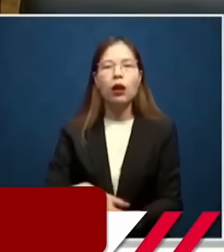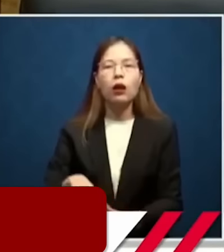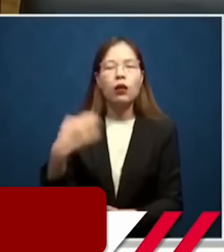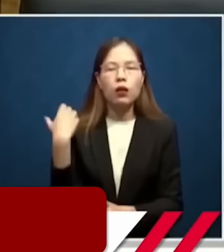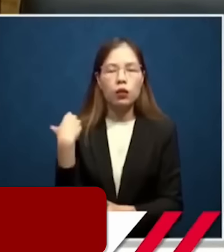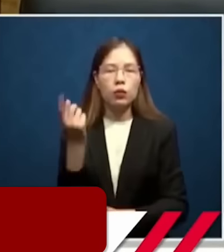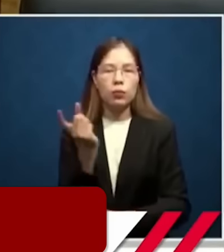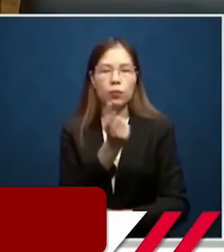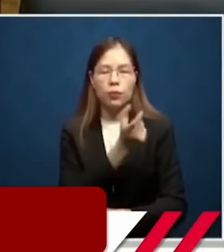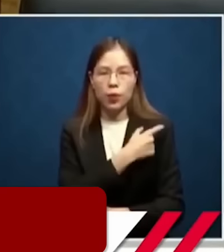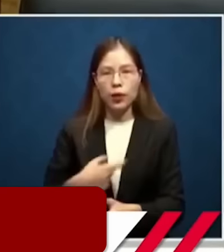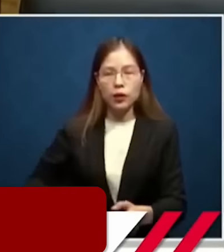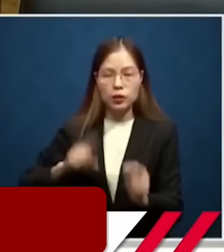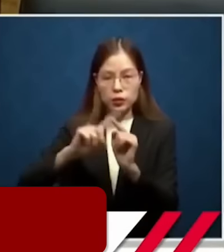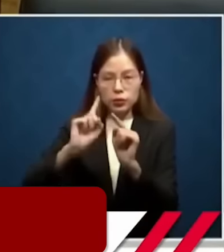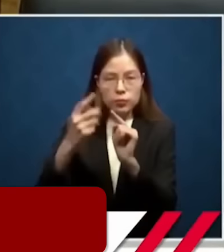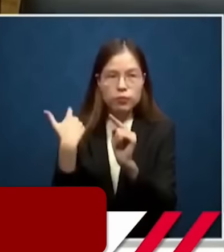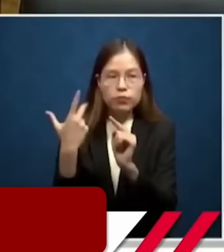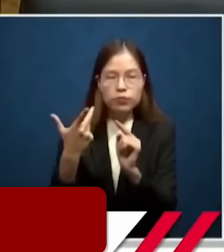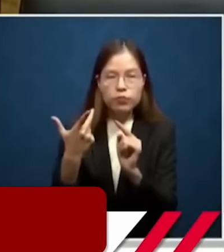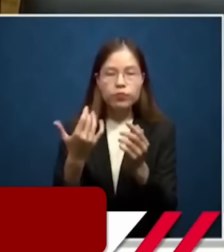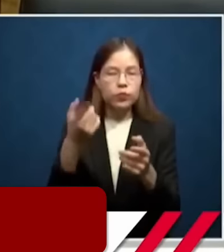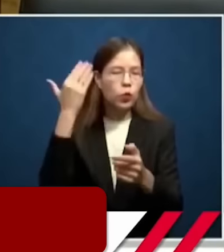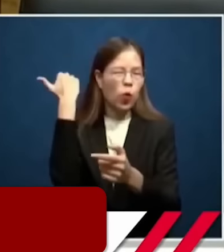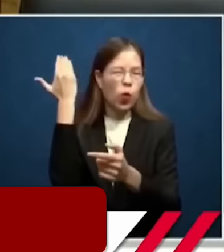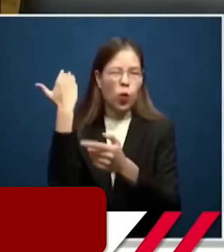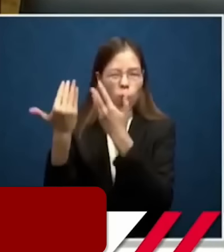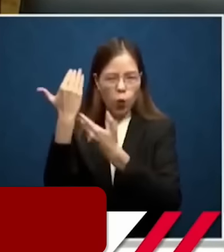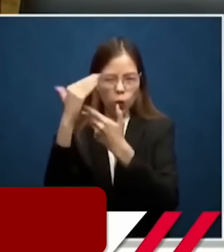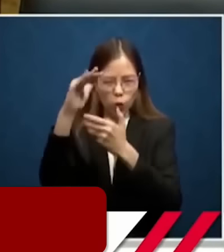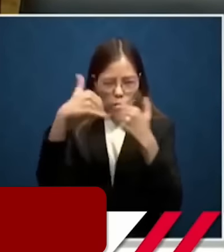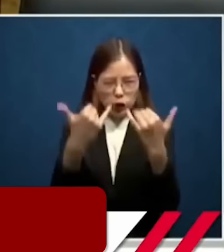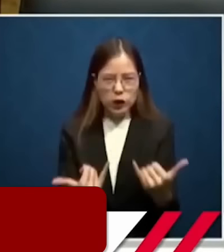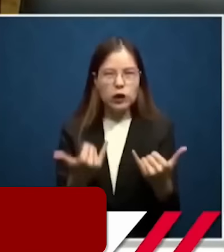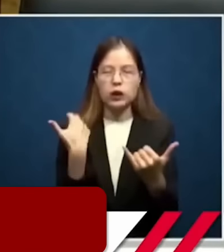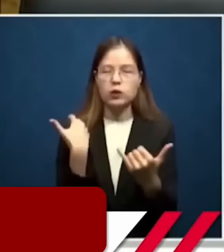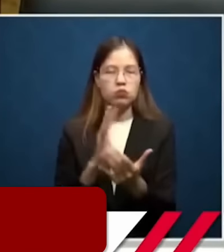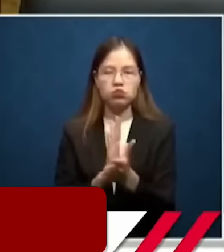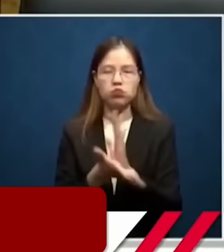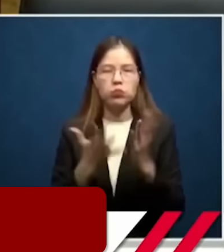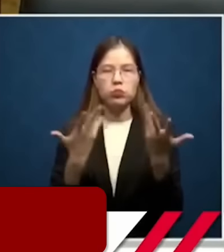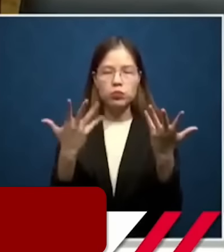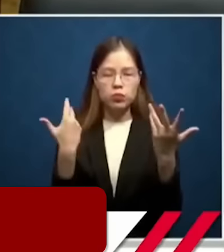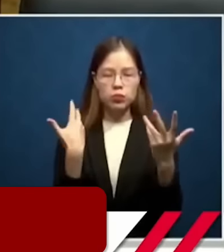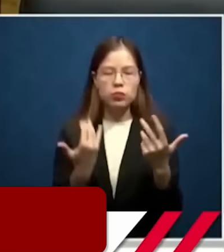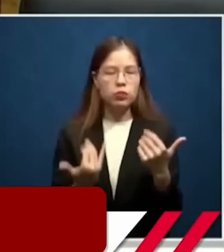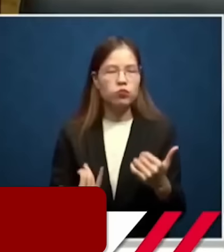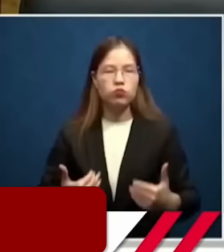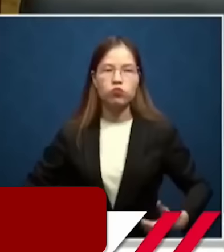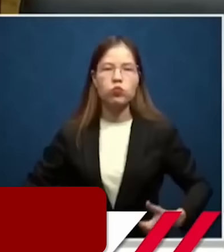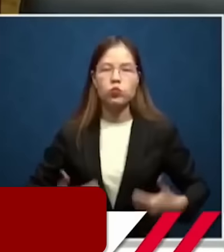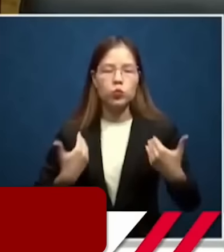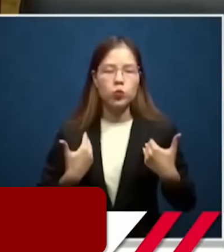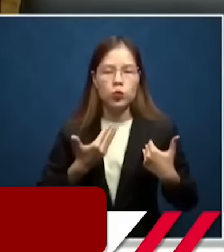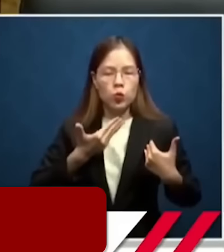สถาบันชาติศาสนาพระมหากษัตริย ์ รวมถึงจะไม่สร้างความแตกแยกแล้วก็จะเริ่มความเป็นหนึ่งเดียวของวุฒิส